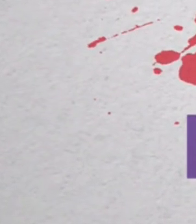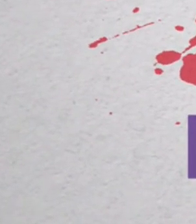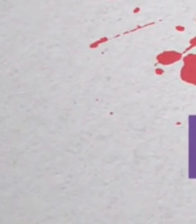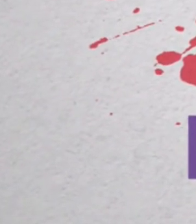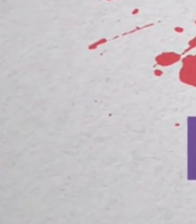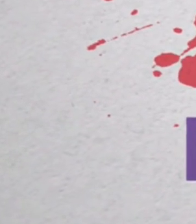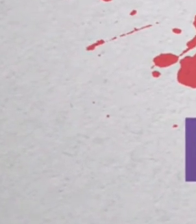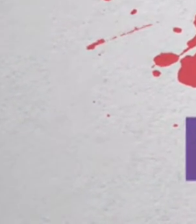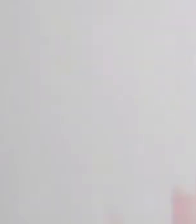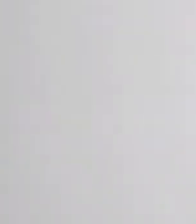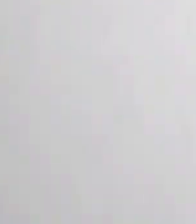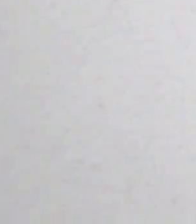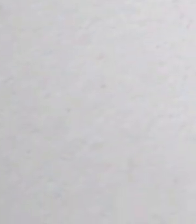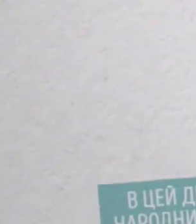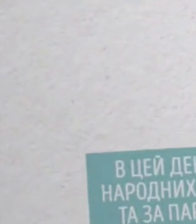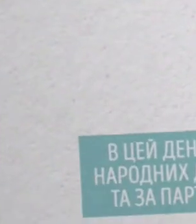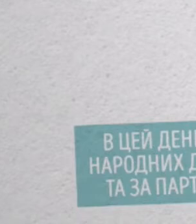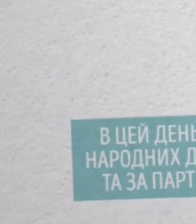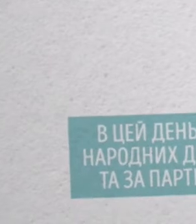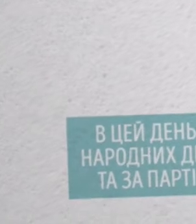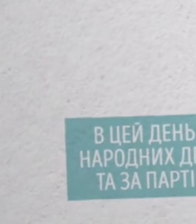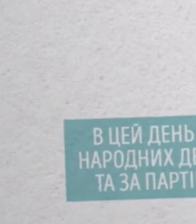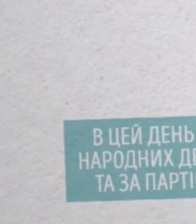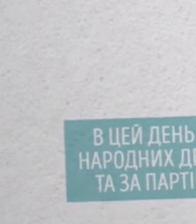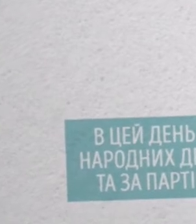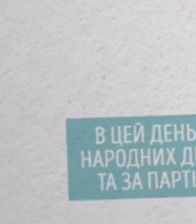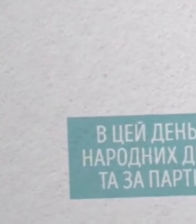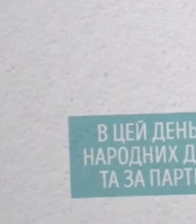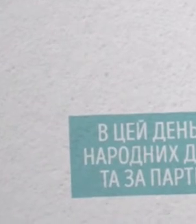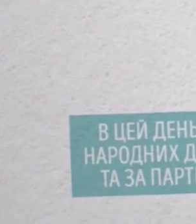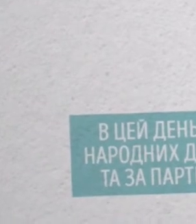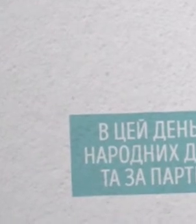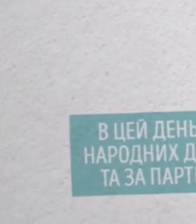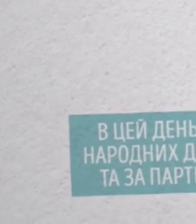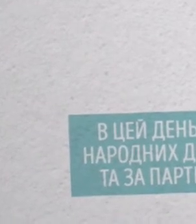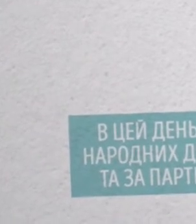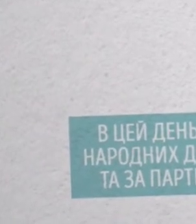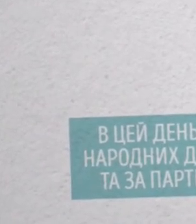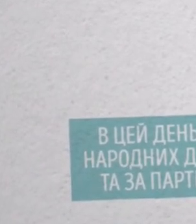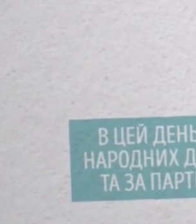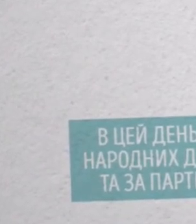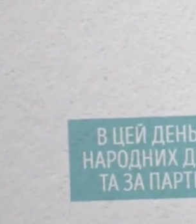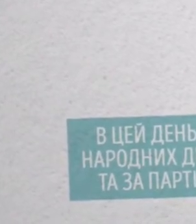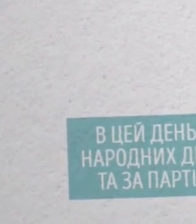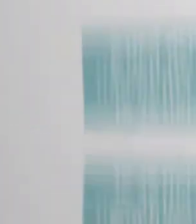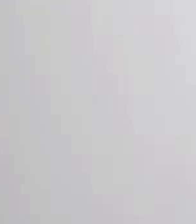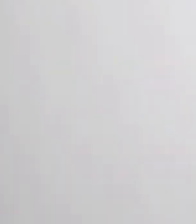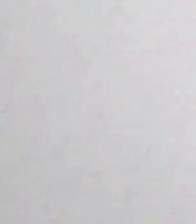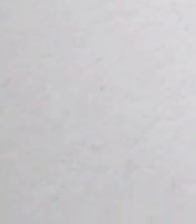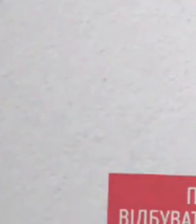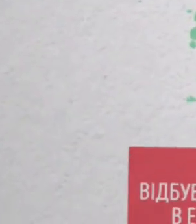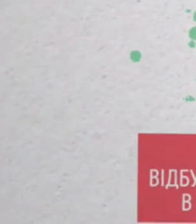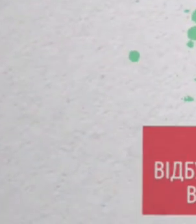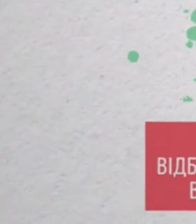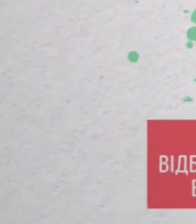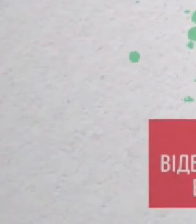відбудуться 21 липня. В цей день ми обиратимемо народних депутатів від округів та за партійними списками. Під